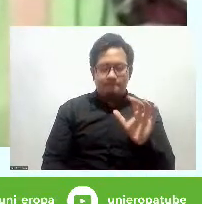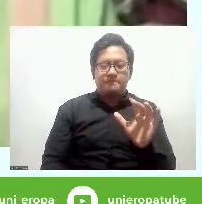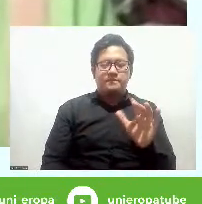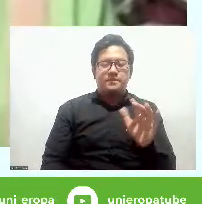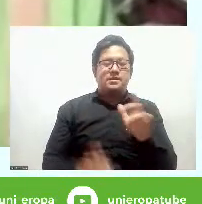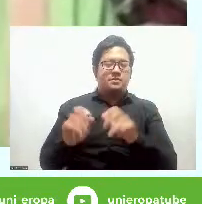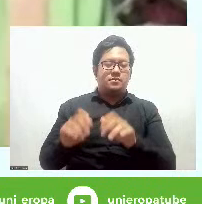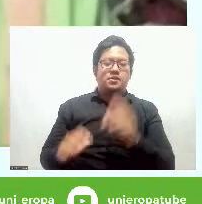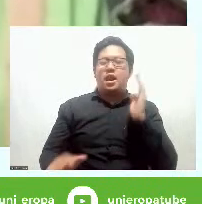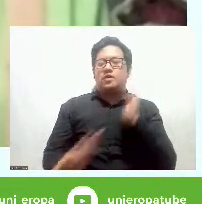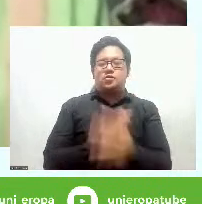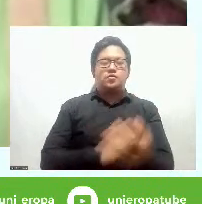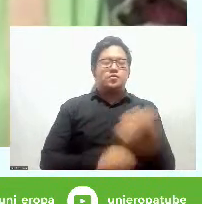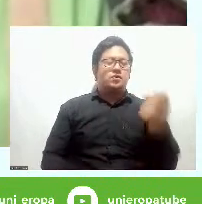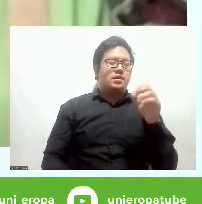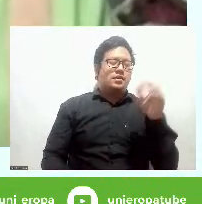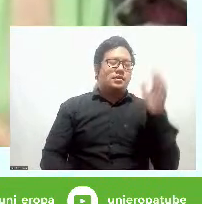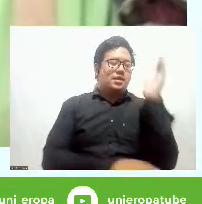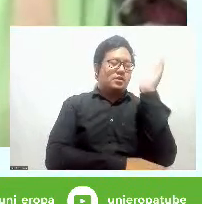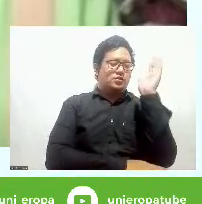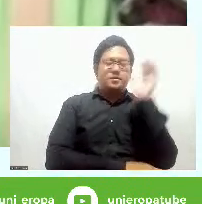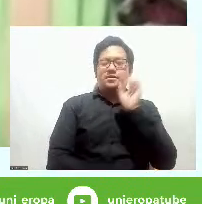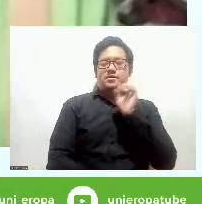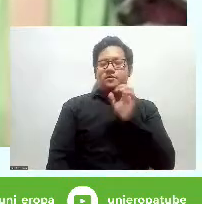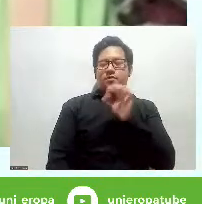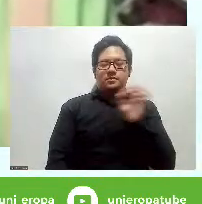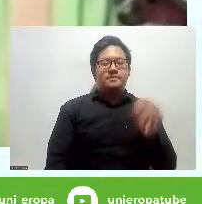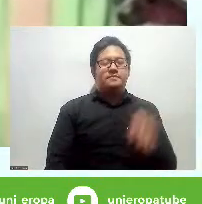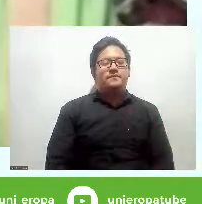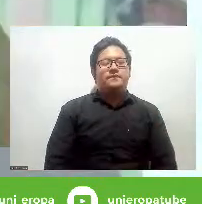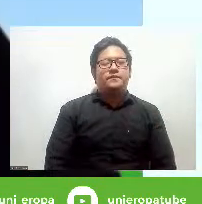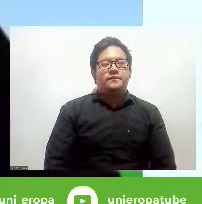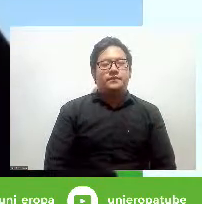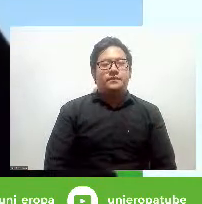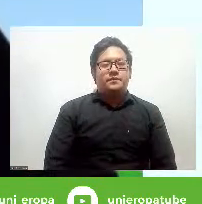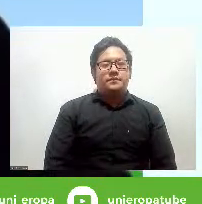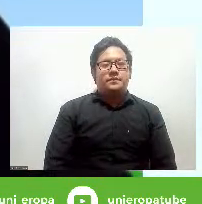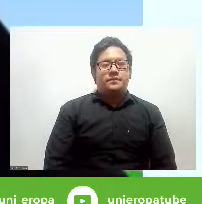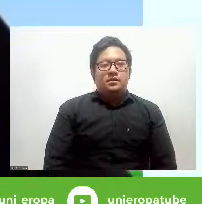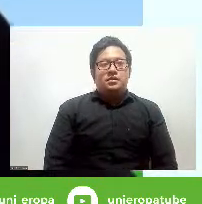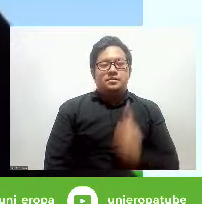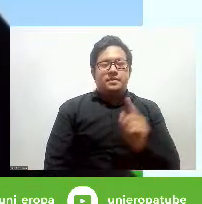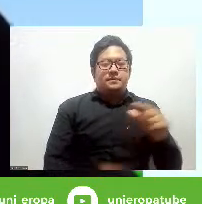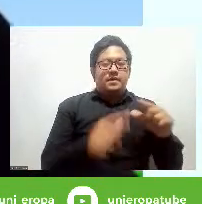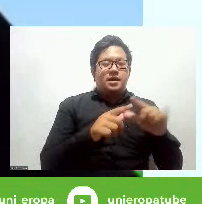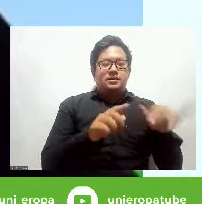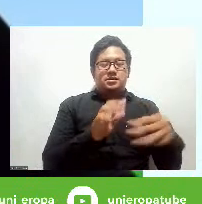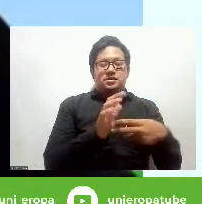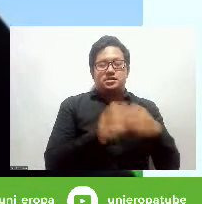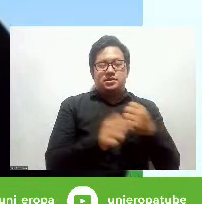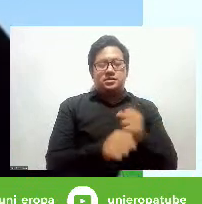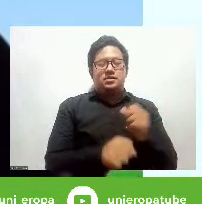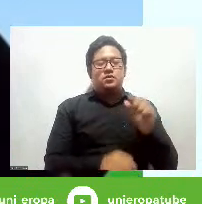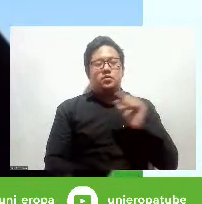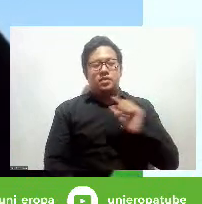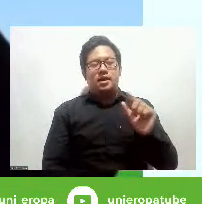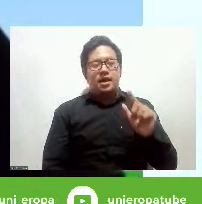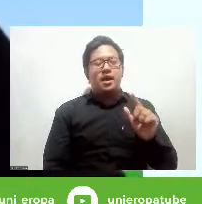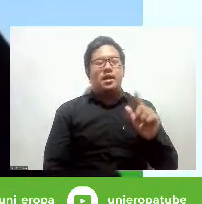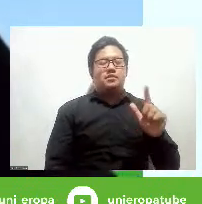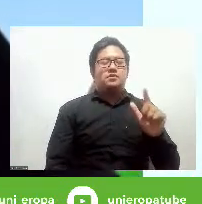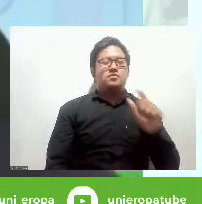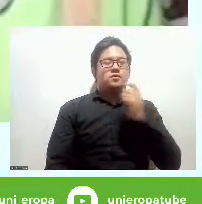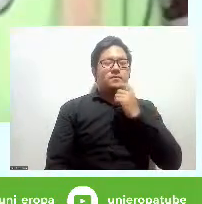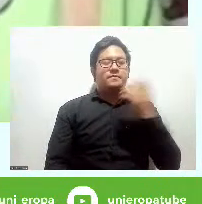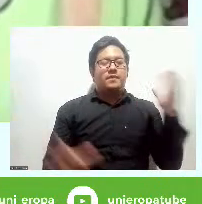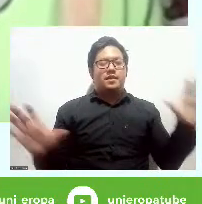sama narasumbernya sekarang kita mengundang juga selain Bajing kita mau ngundang juga untuk bergabung penulis-penulis